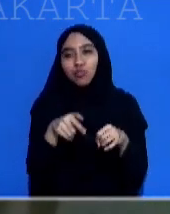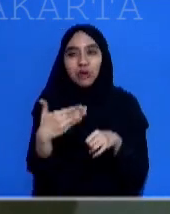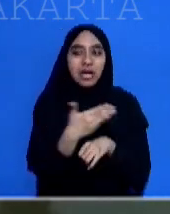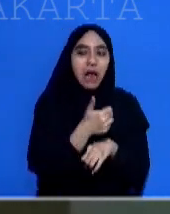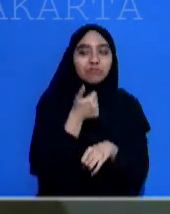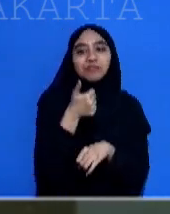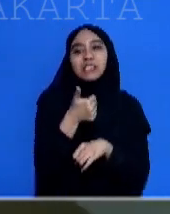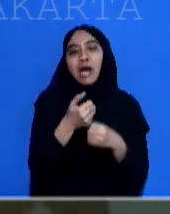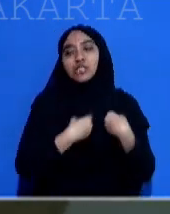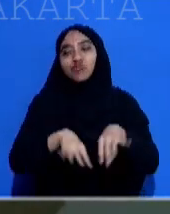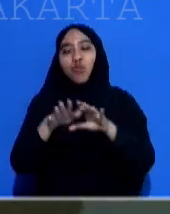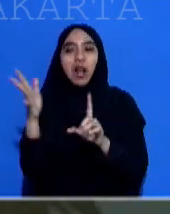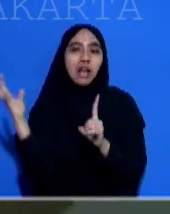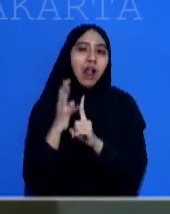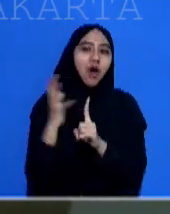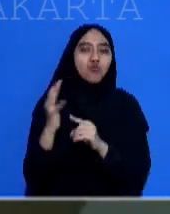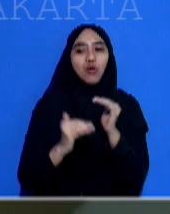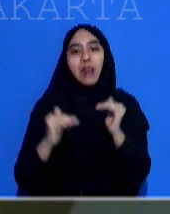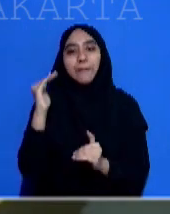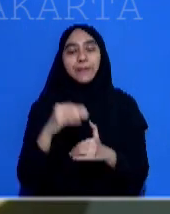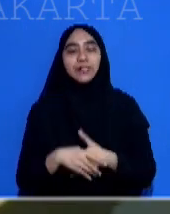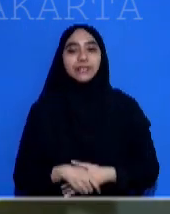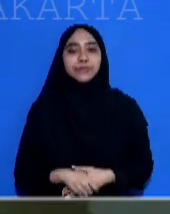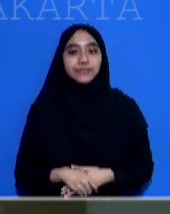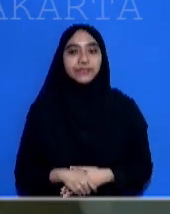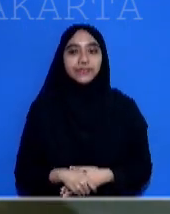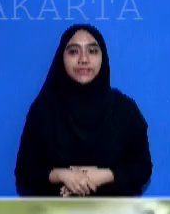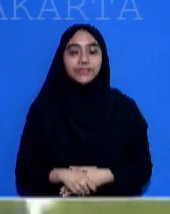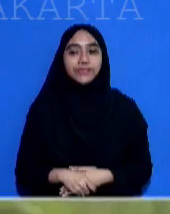ing masyarakat langkung cepet. Mekaten Widianto lan Review Da Asung Palapura.